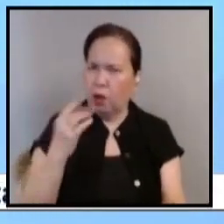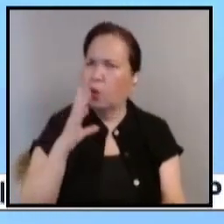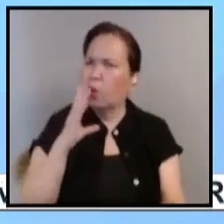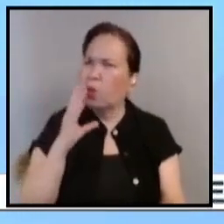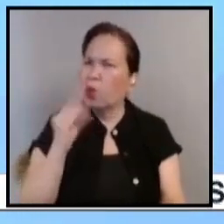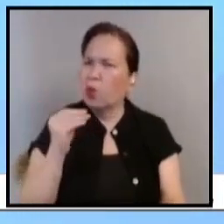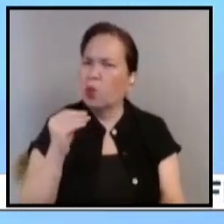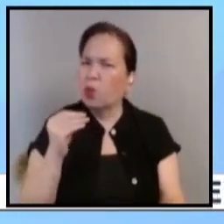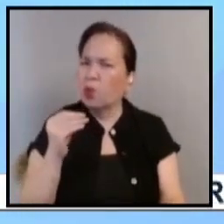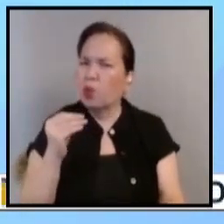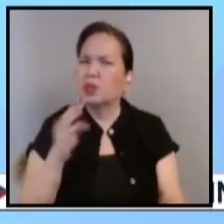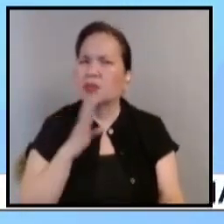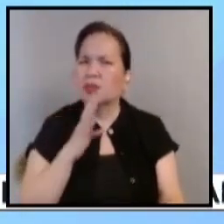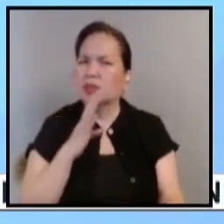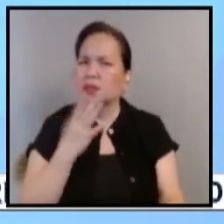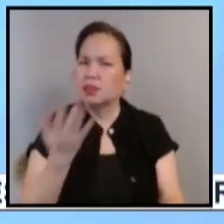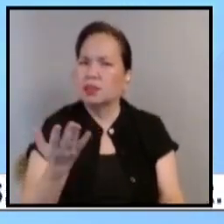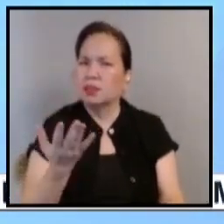that statement?